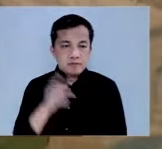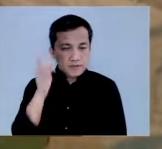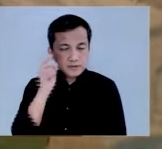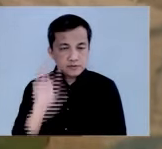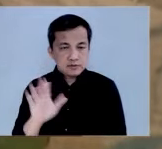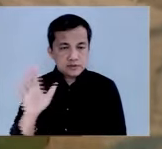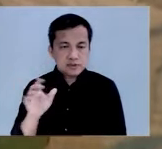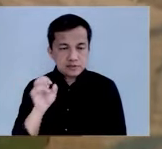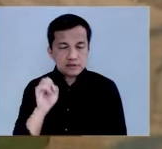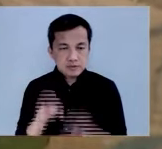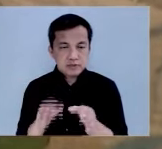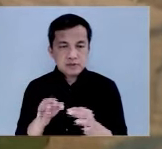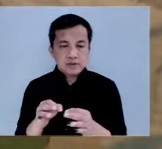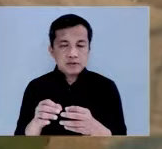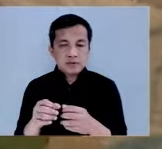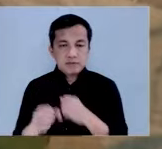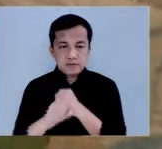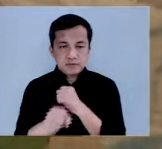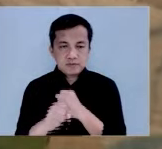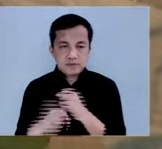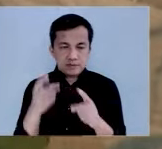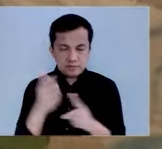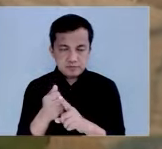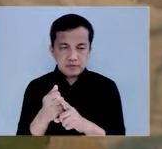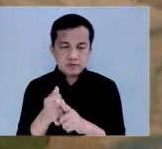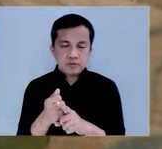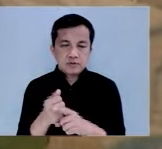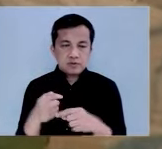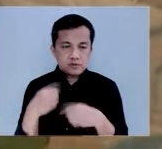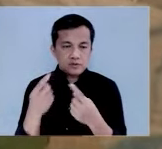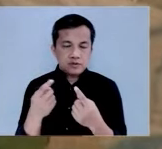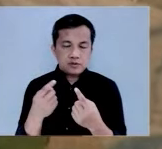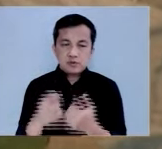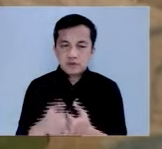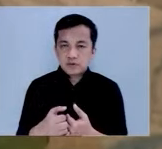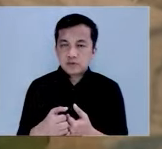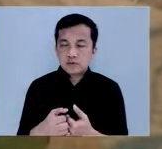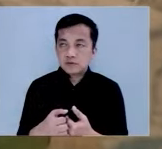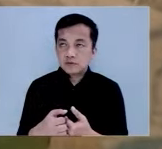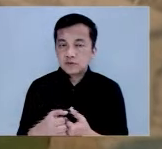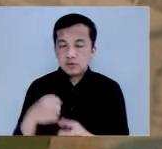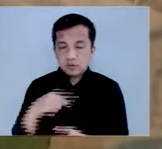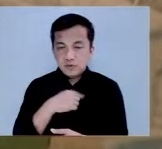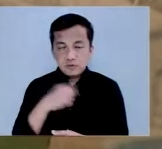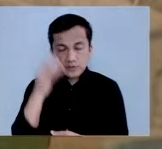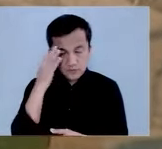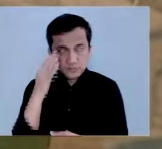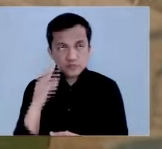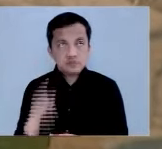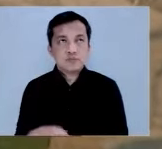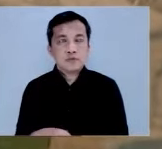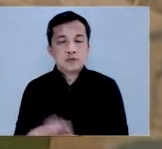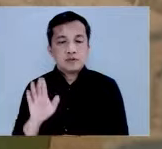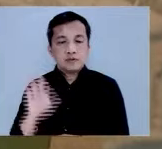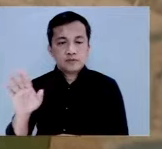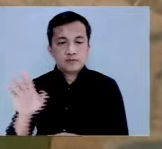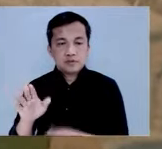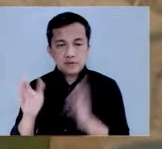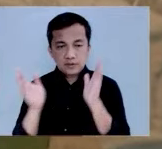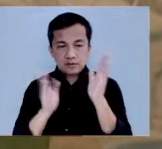kung pati ang kampanya ay maapektuhan so as far as ah as we know itong kanilang pagseserbisyo